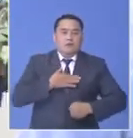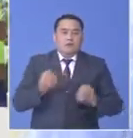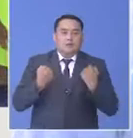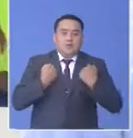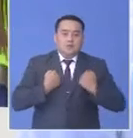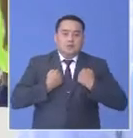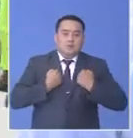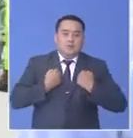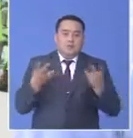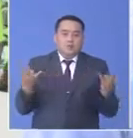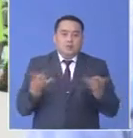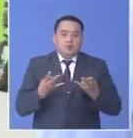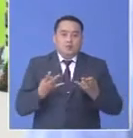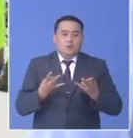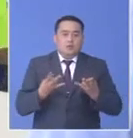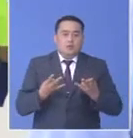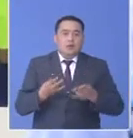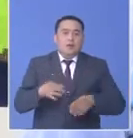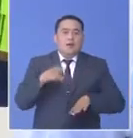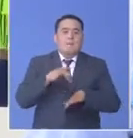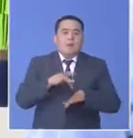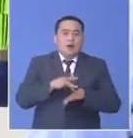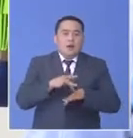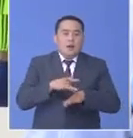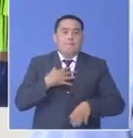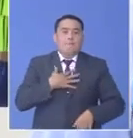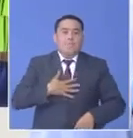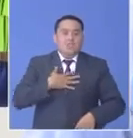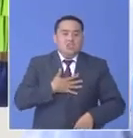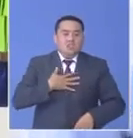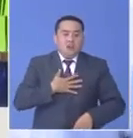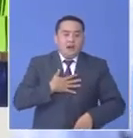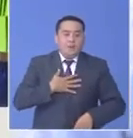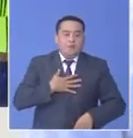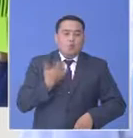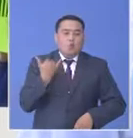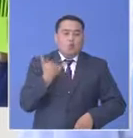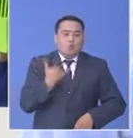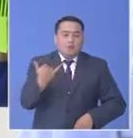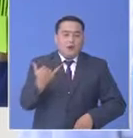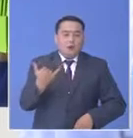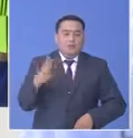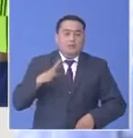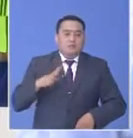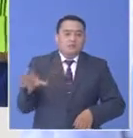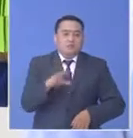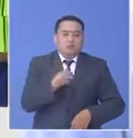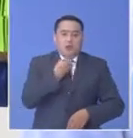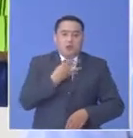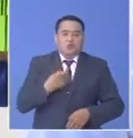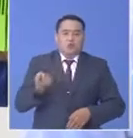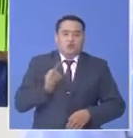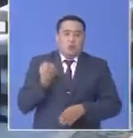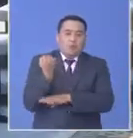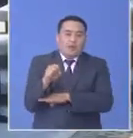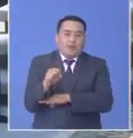это действительно, мы за вас, за всех болеем, мы переживаем за то, чтобы у вас все сложилось очень хорошо, ждем вас всех с